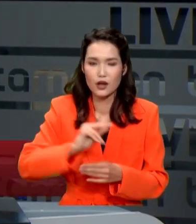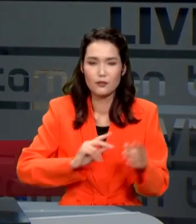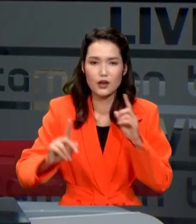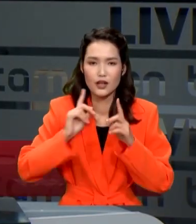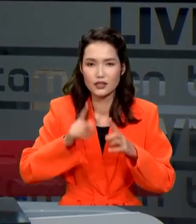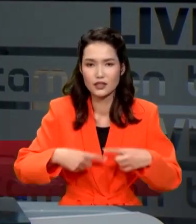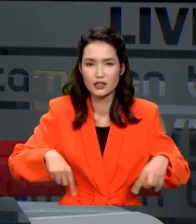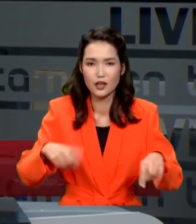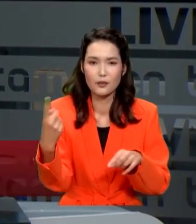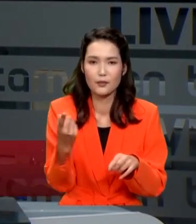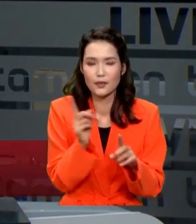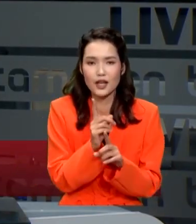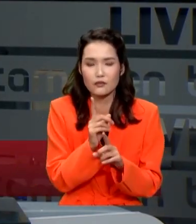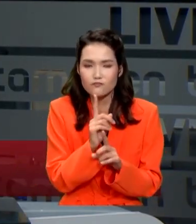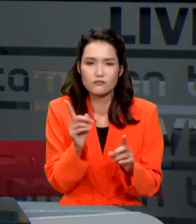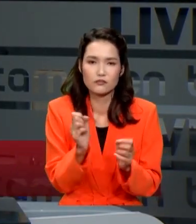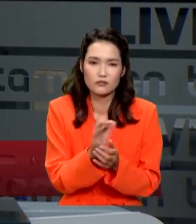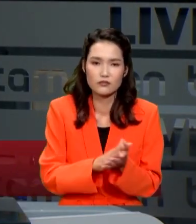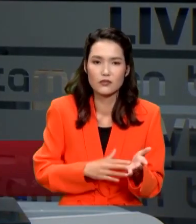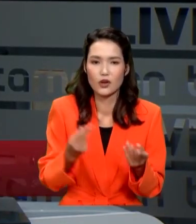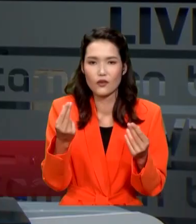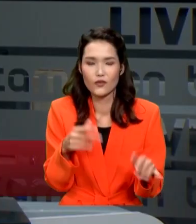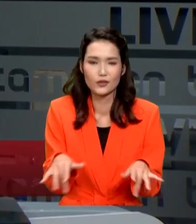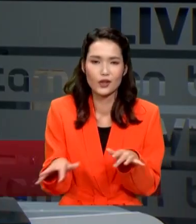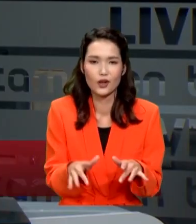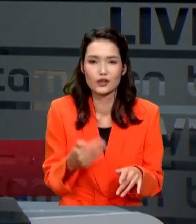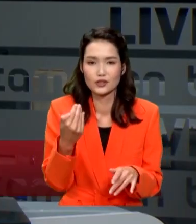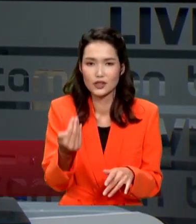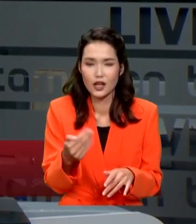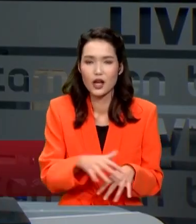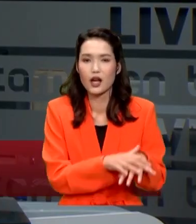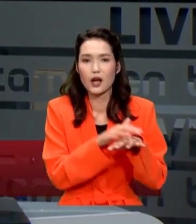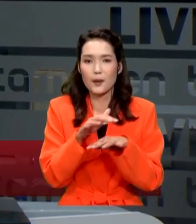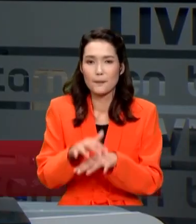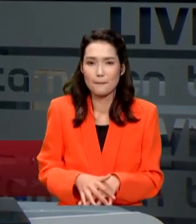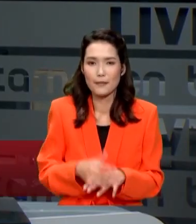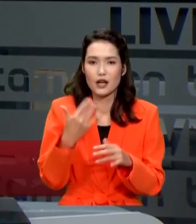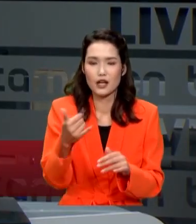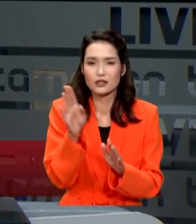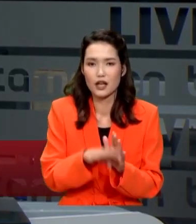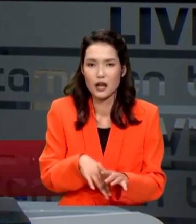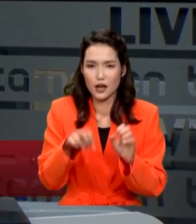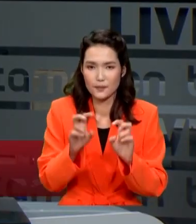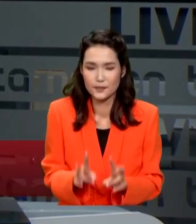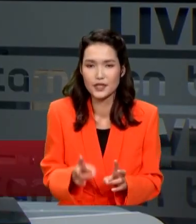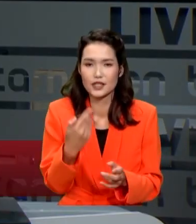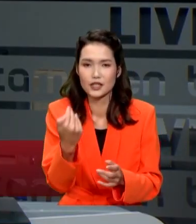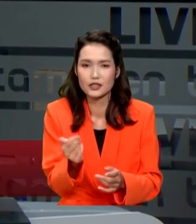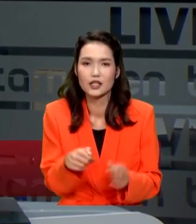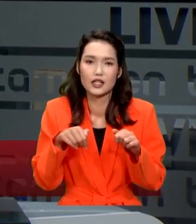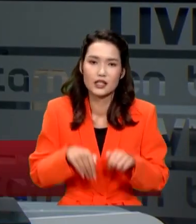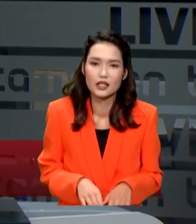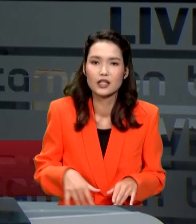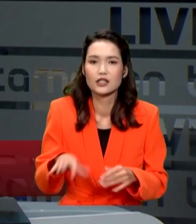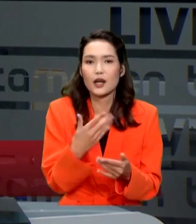Это уже не первое подобное мероприятие, проводимое финансовой организацией. Банк, который ставит безопасность своих клиентов на первое место, решил